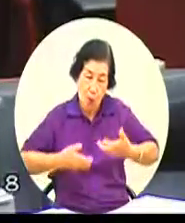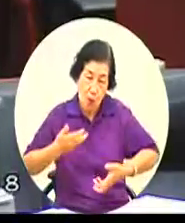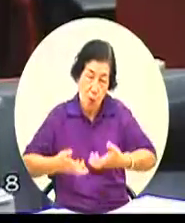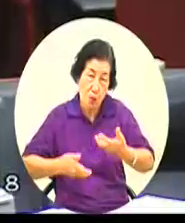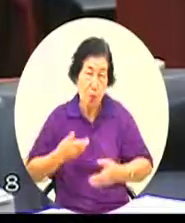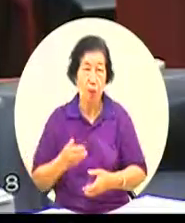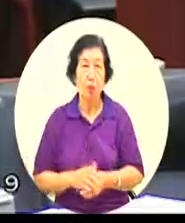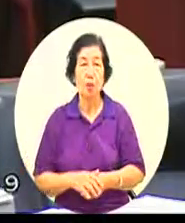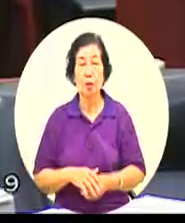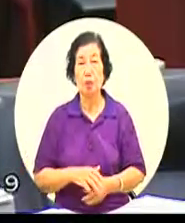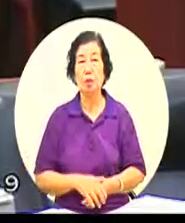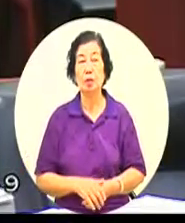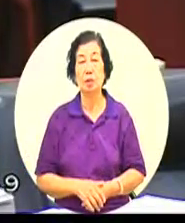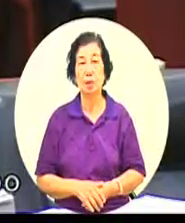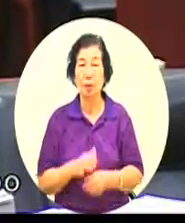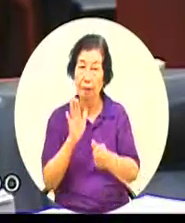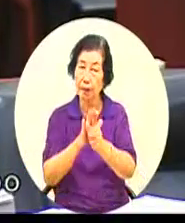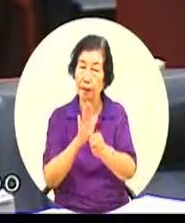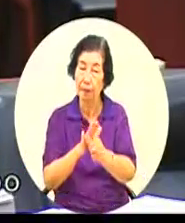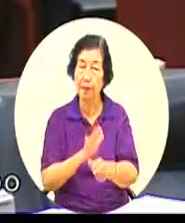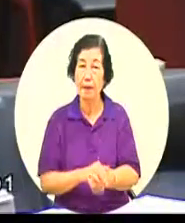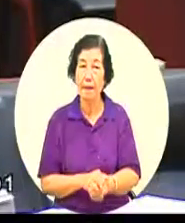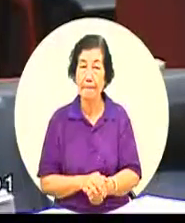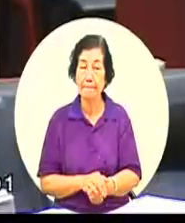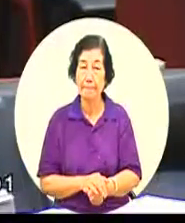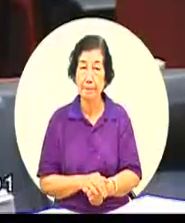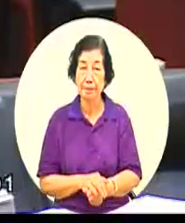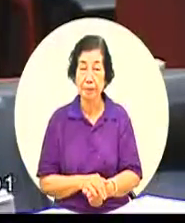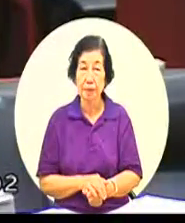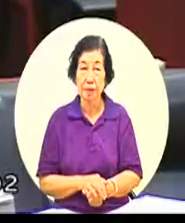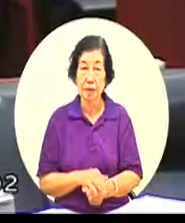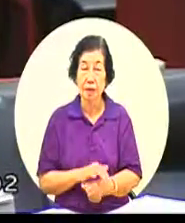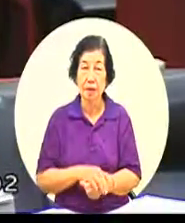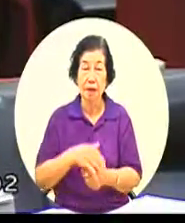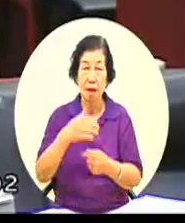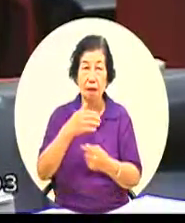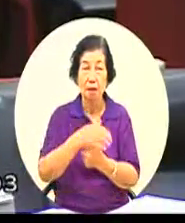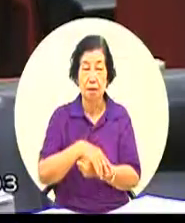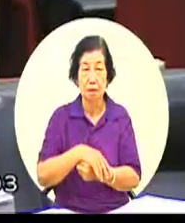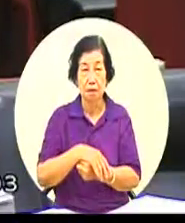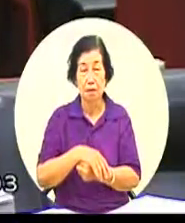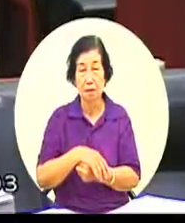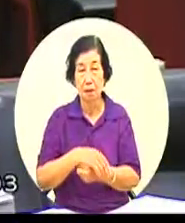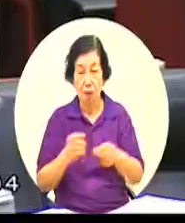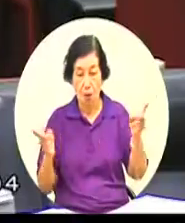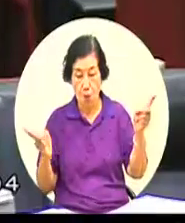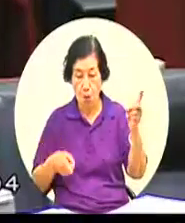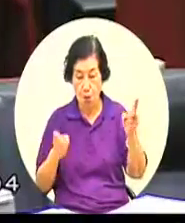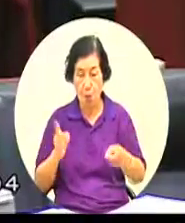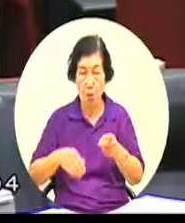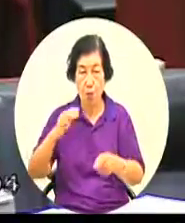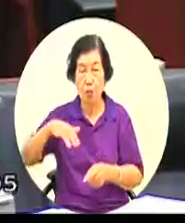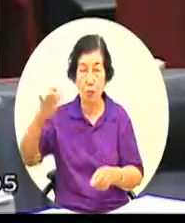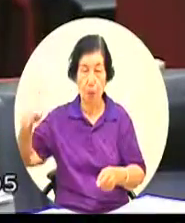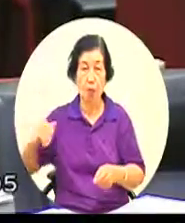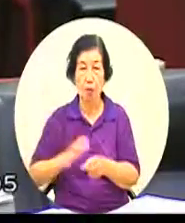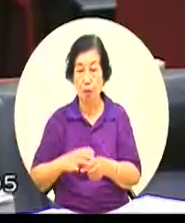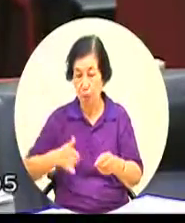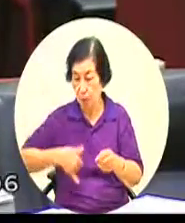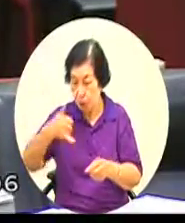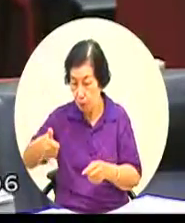温暖一下。我嘛甲讲，古山公园这块也没有，我你等你去哩，因为我袂用他陪你去，你去哩看